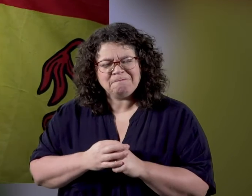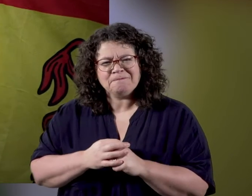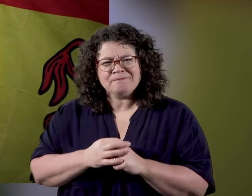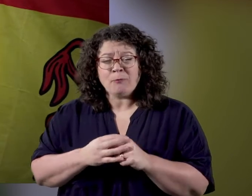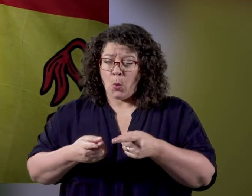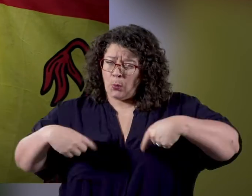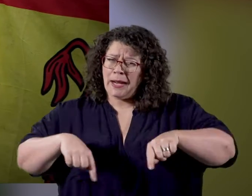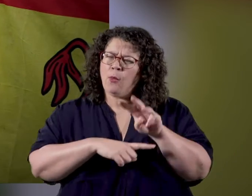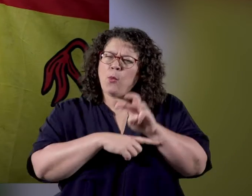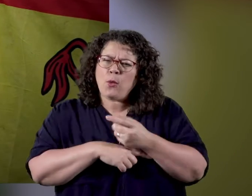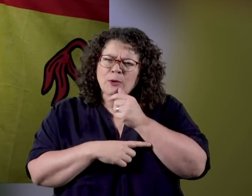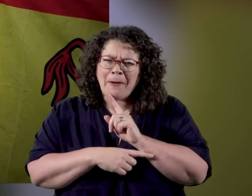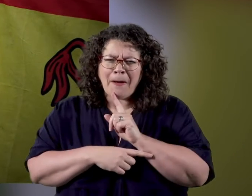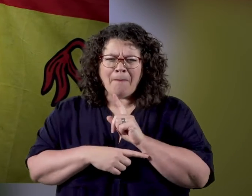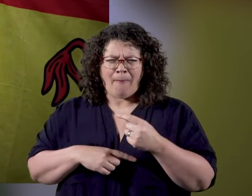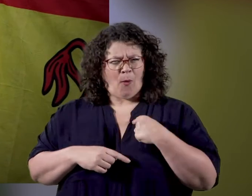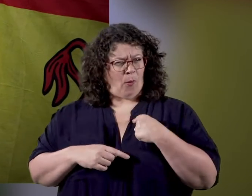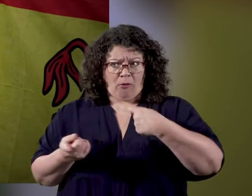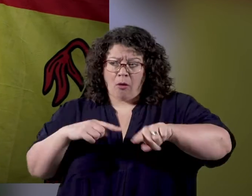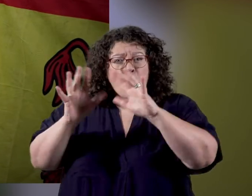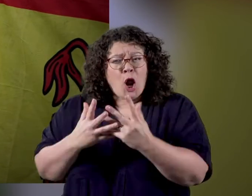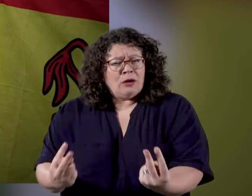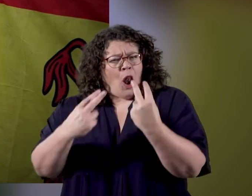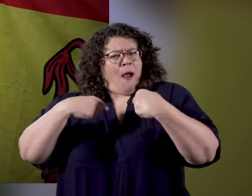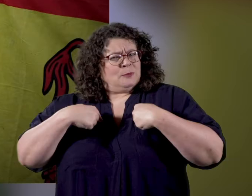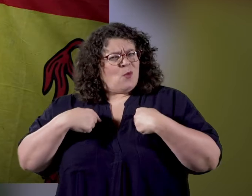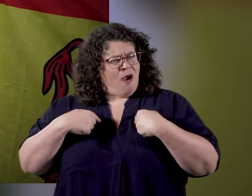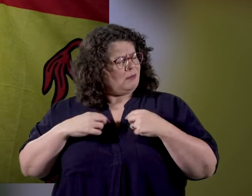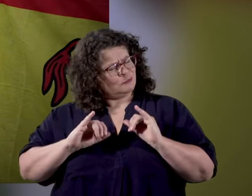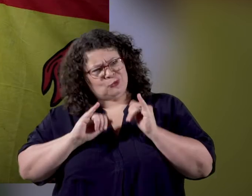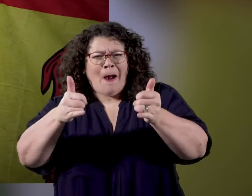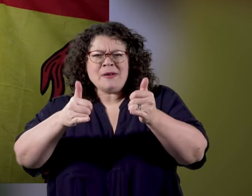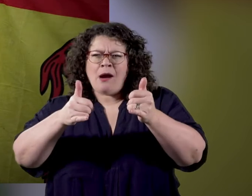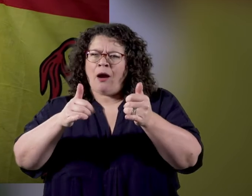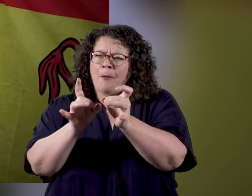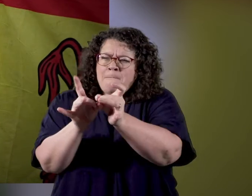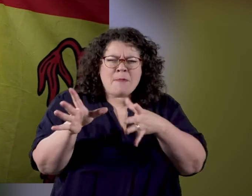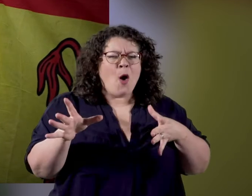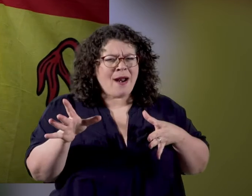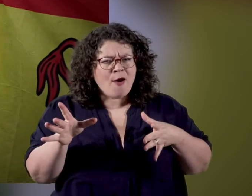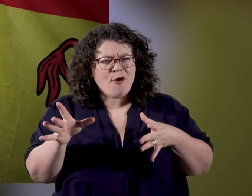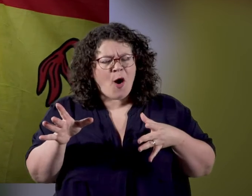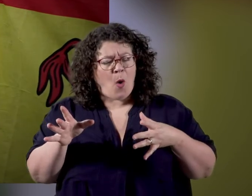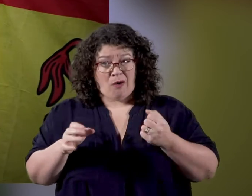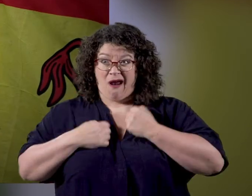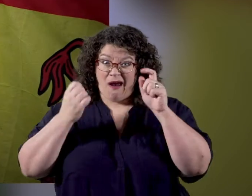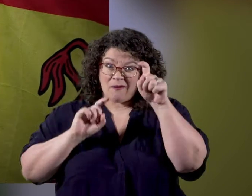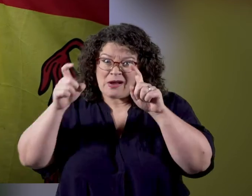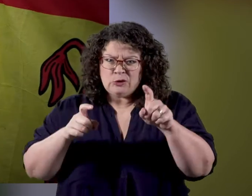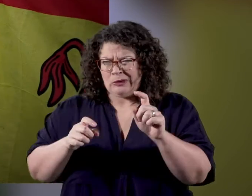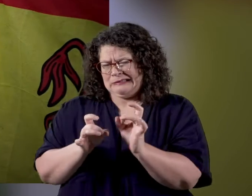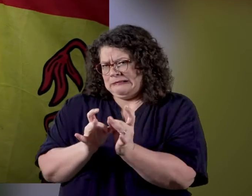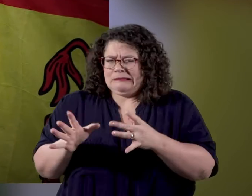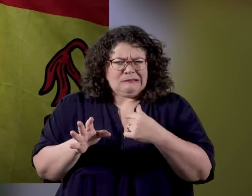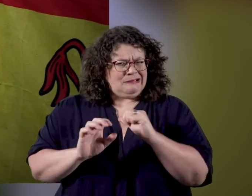ni y Cymru yw pencampwyr y byd am drin y bwa hir. Yn wir na ni ei dyfeisiodd. Un o'r